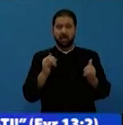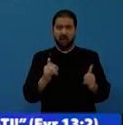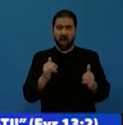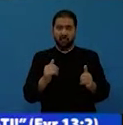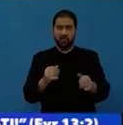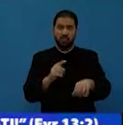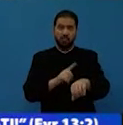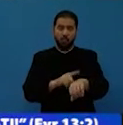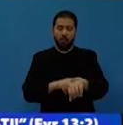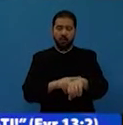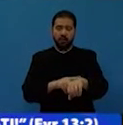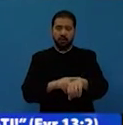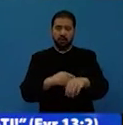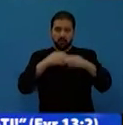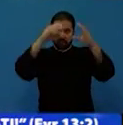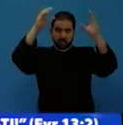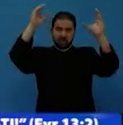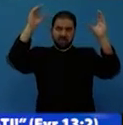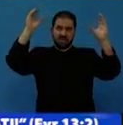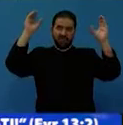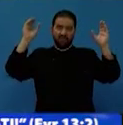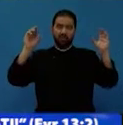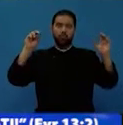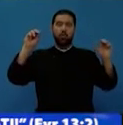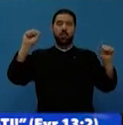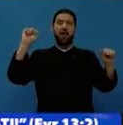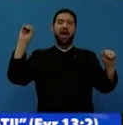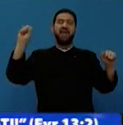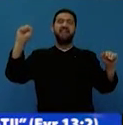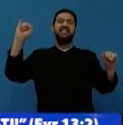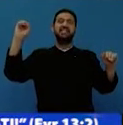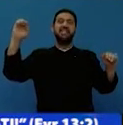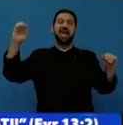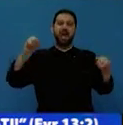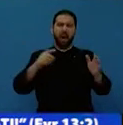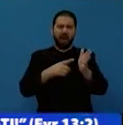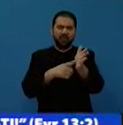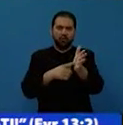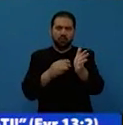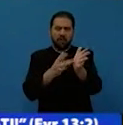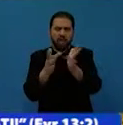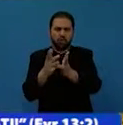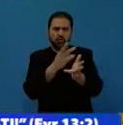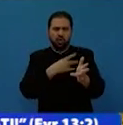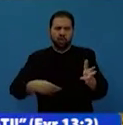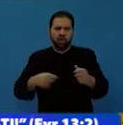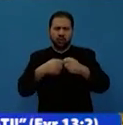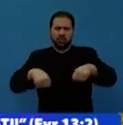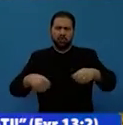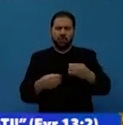moment, cuviosul Paisie l-a văzut pe Hristos în toată slava lui Și iar